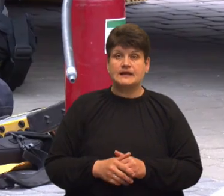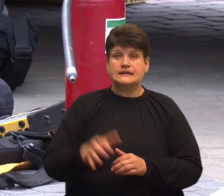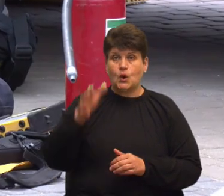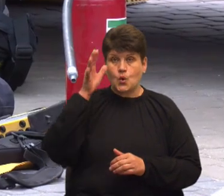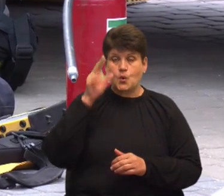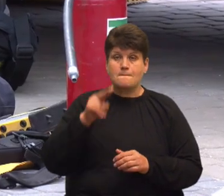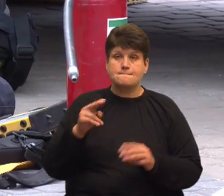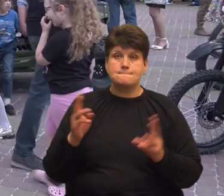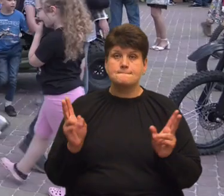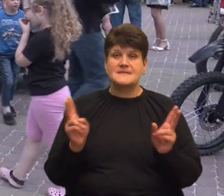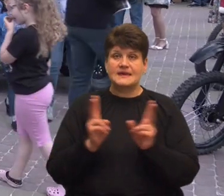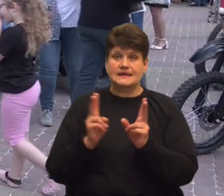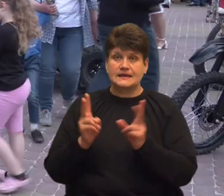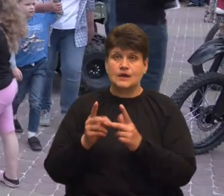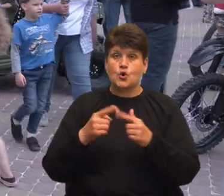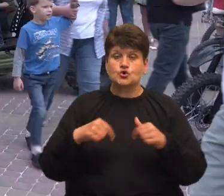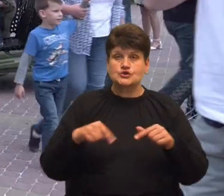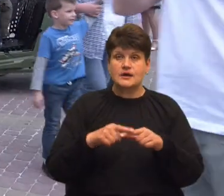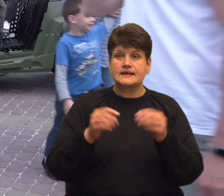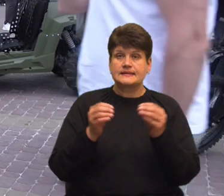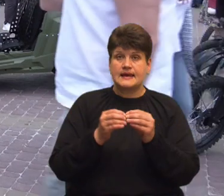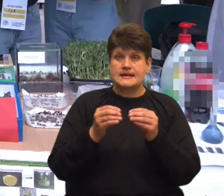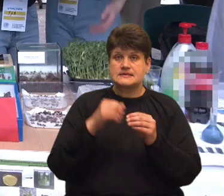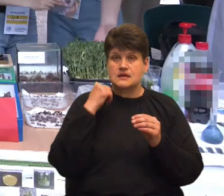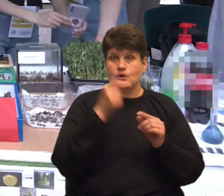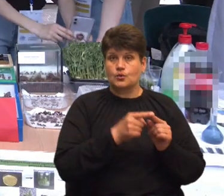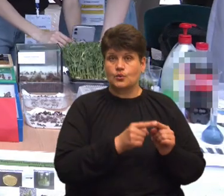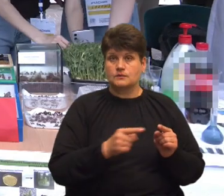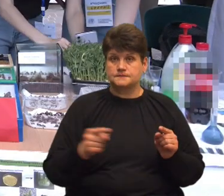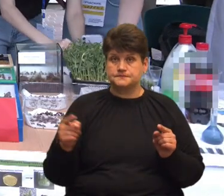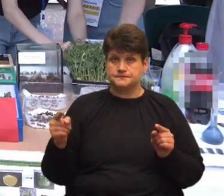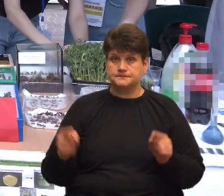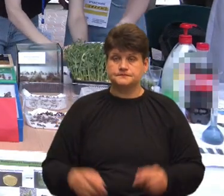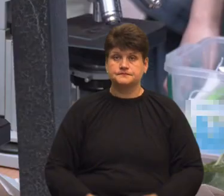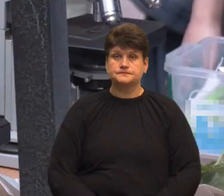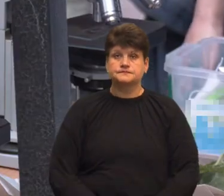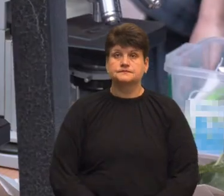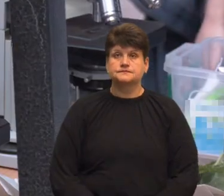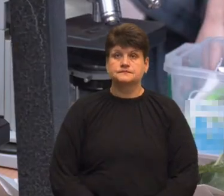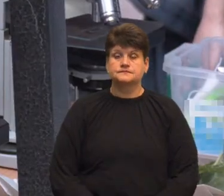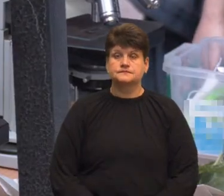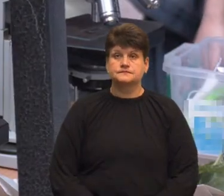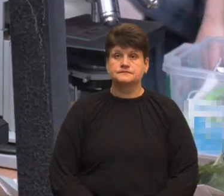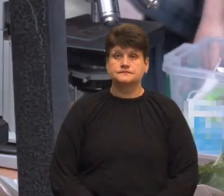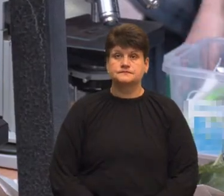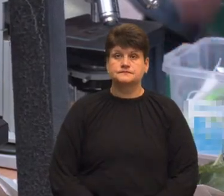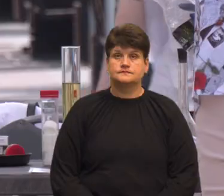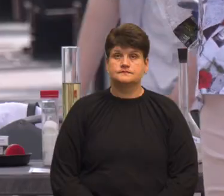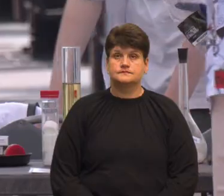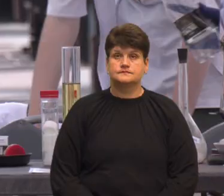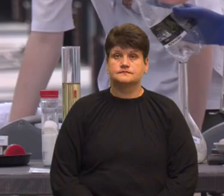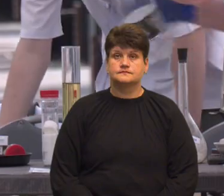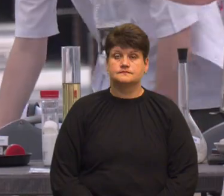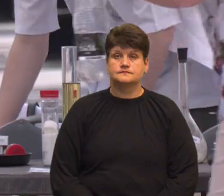організовують 10 років поспіль розповів Михайло Сиротюк Людмила печкалець Оксана галіяш суспільна новини Тернопіль